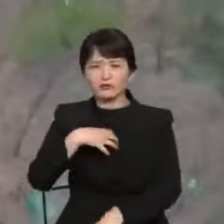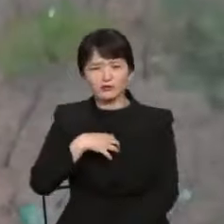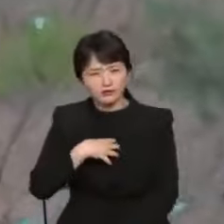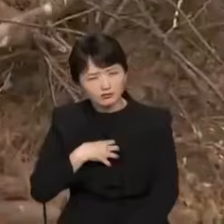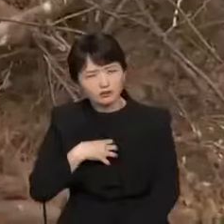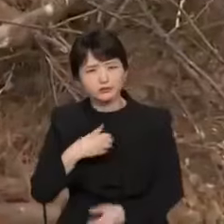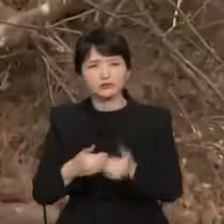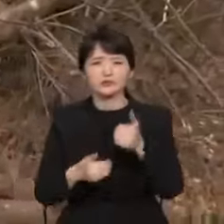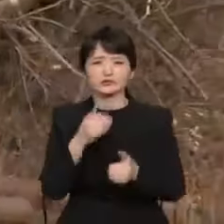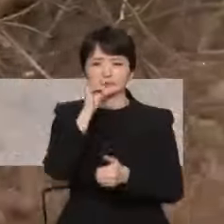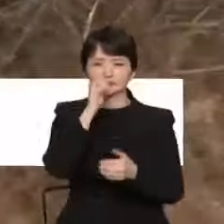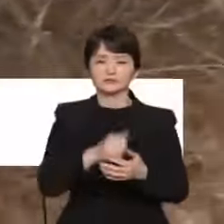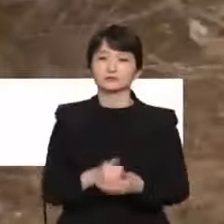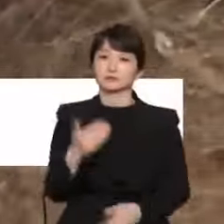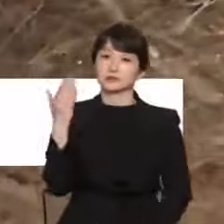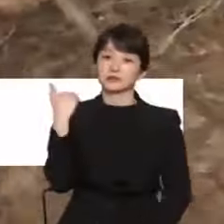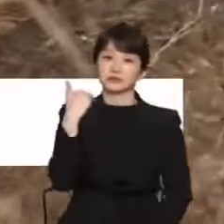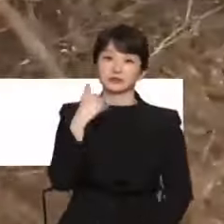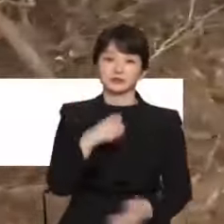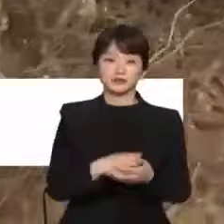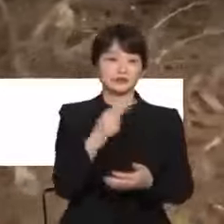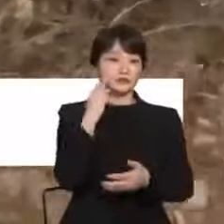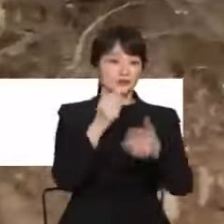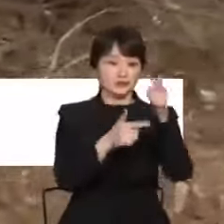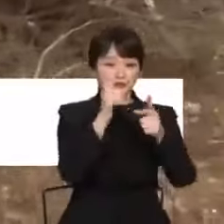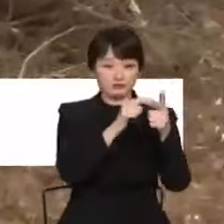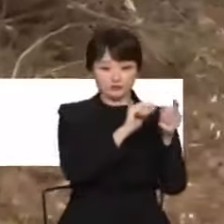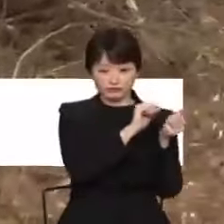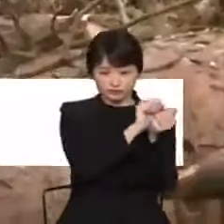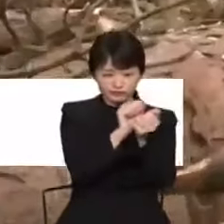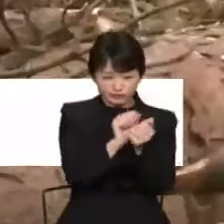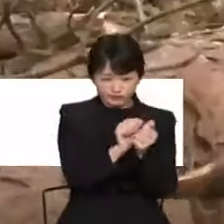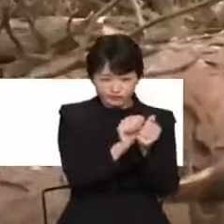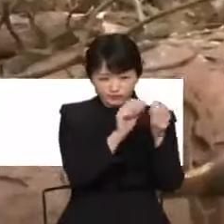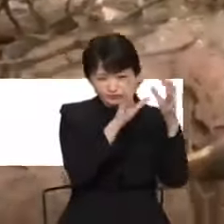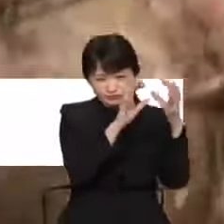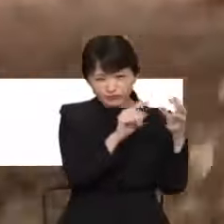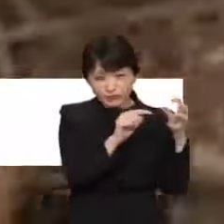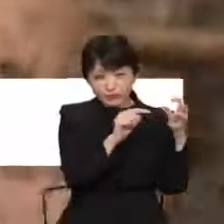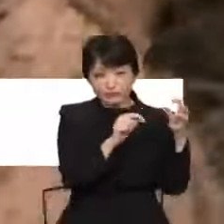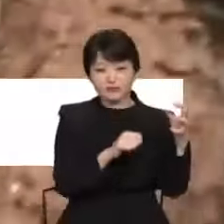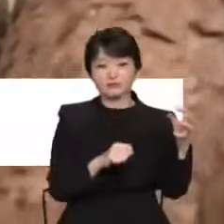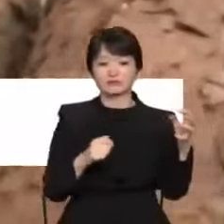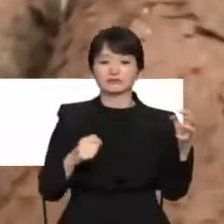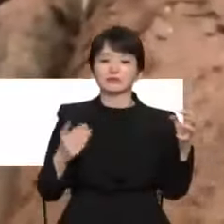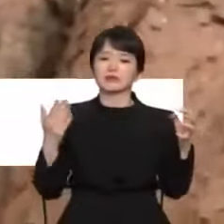상황입니다. 옛날에는 이 재선충이 청도에서는 경남에서 왔다 하고